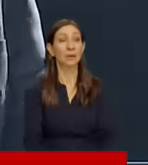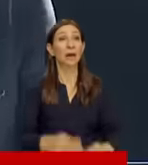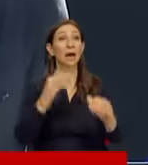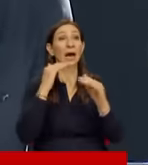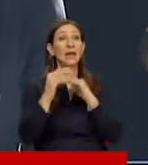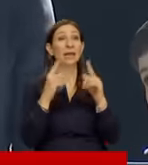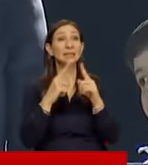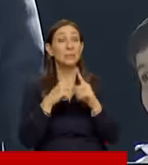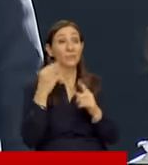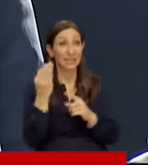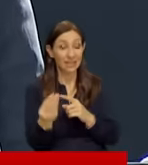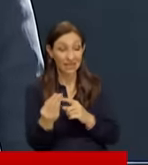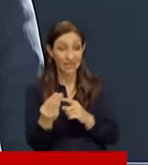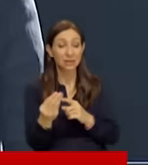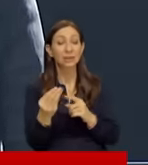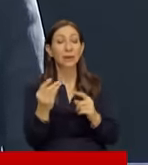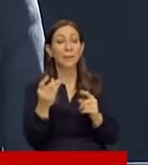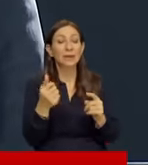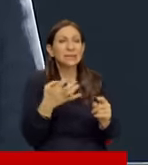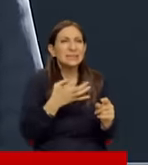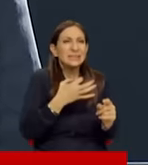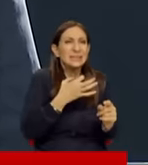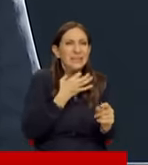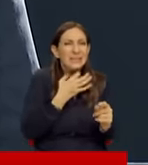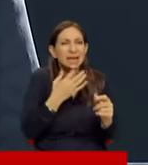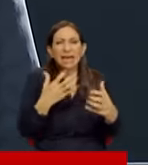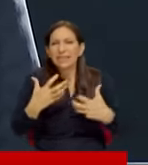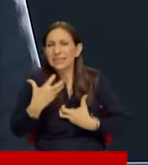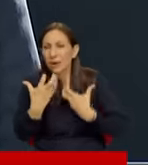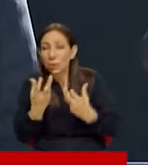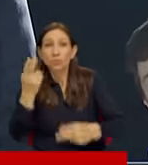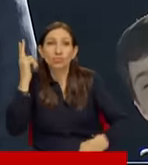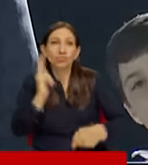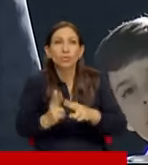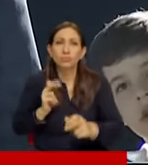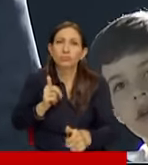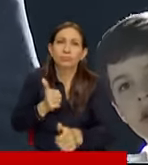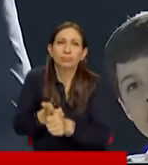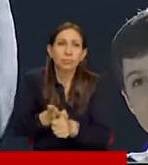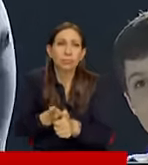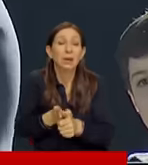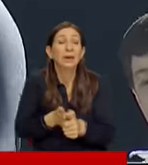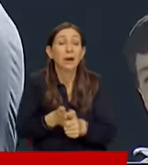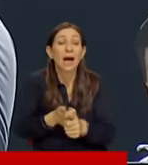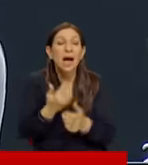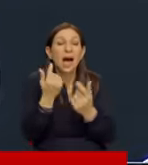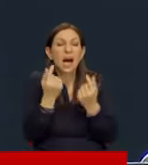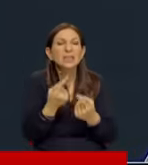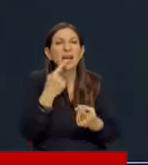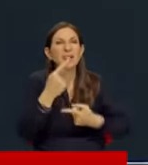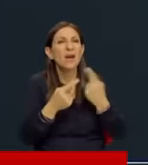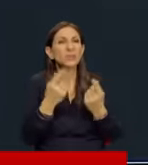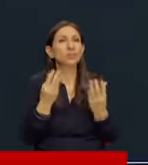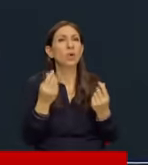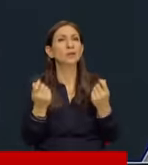Halka hesap verirseniz, başı dara düşenin yanında Hızır gibi koşarsanız, az laf çok